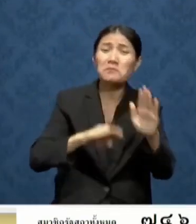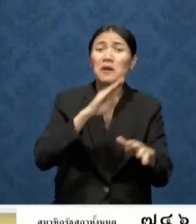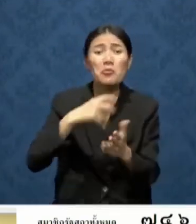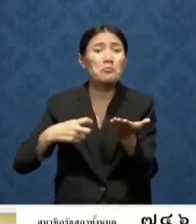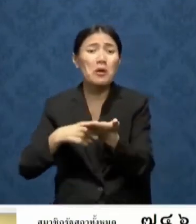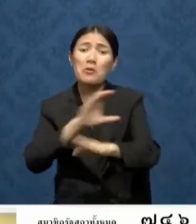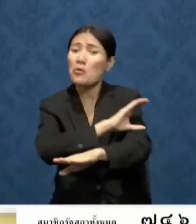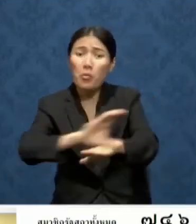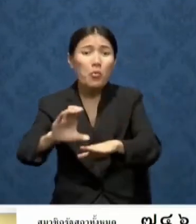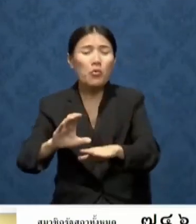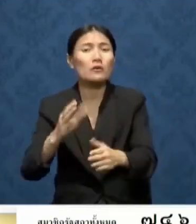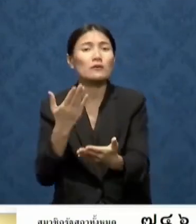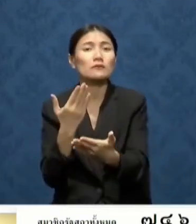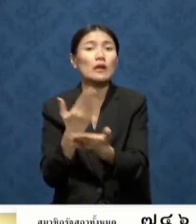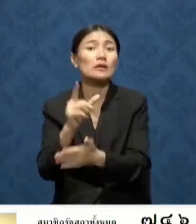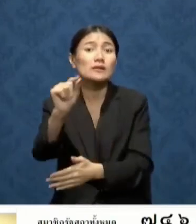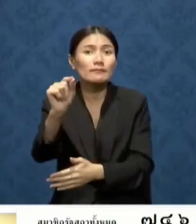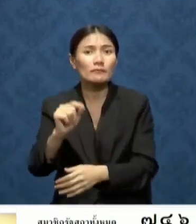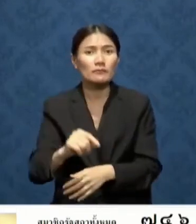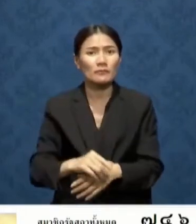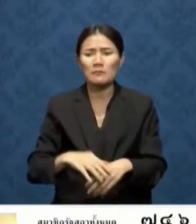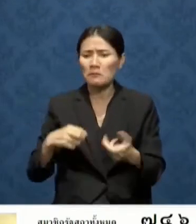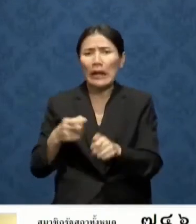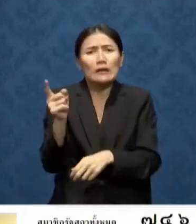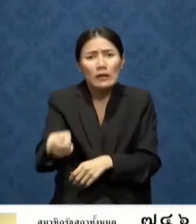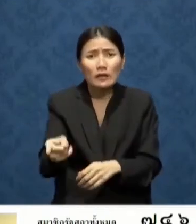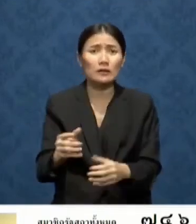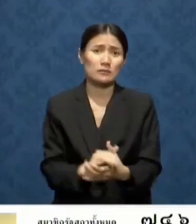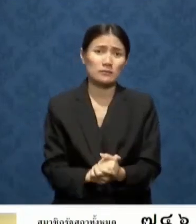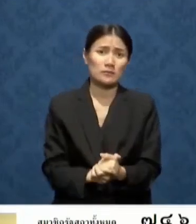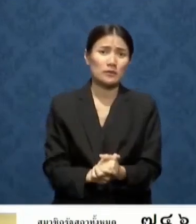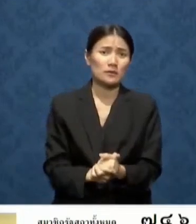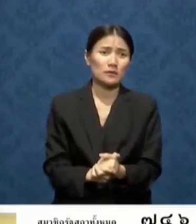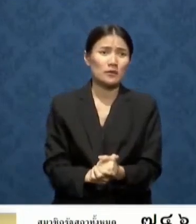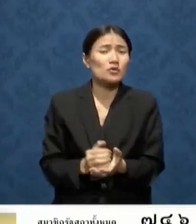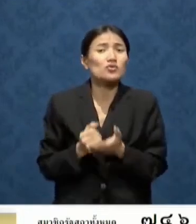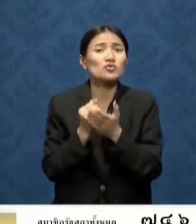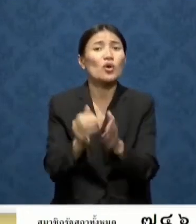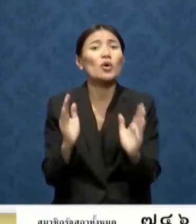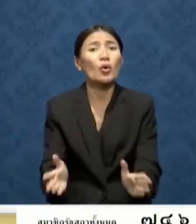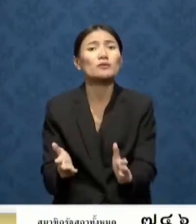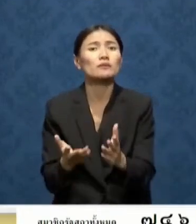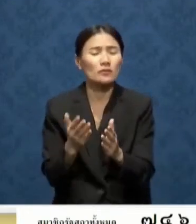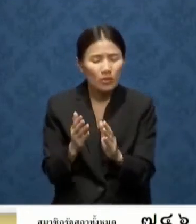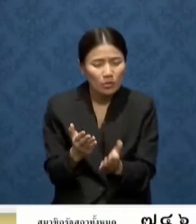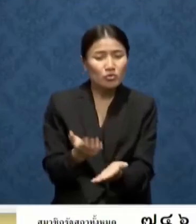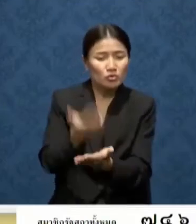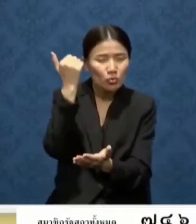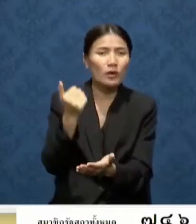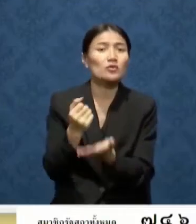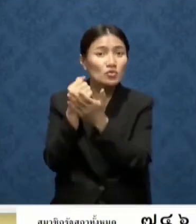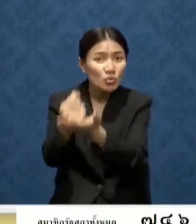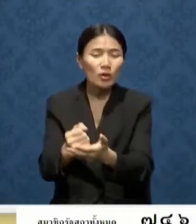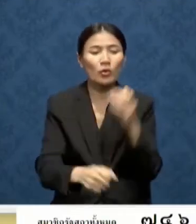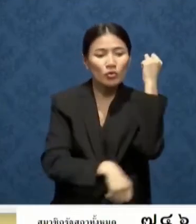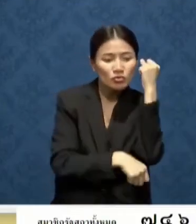สาย โลกคู่ขนานก็จะยงอยู่การอุดหนุนแต่ผู้มีธานะเย้ละเลย ผู้มีลานได้น้อยโร